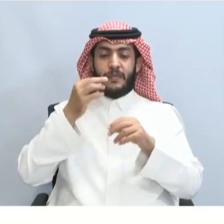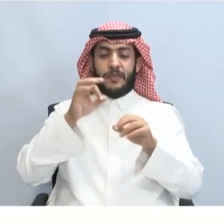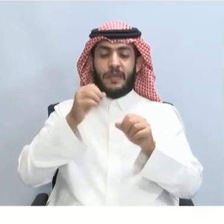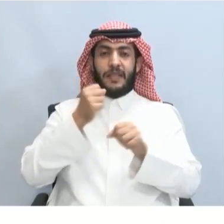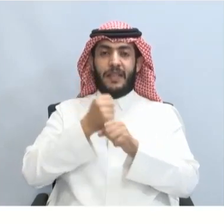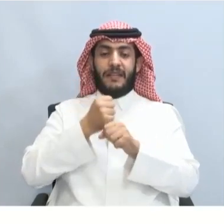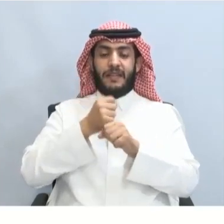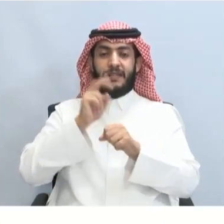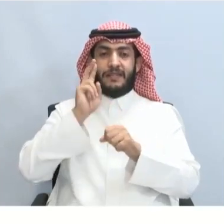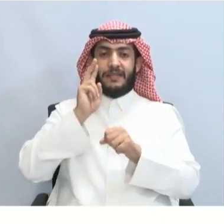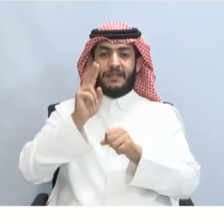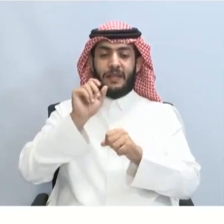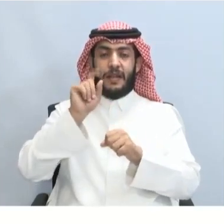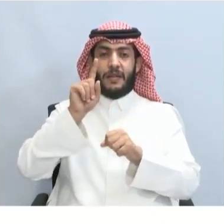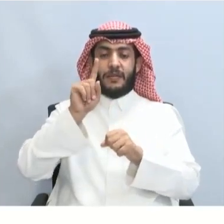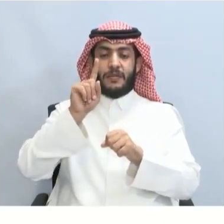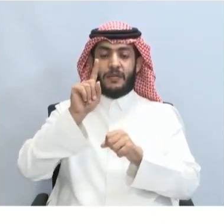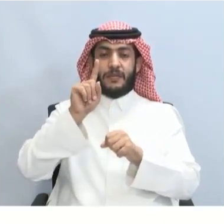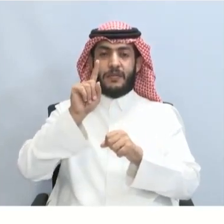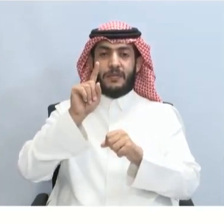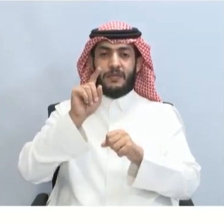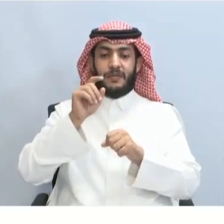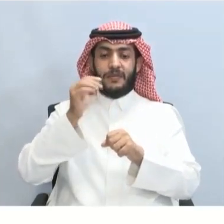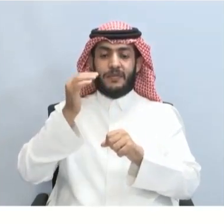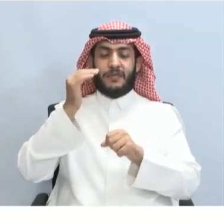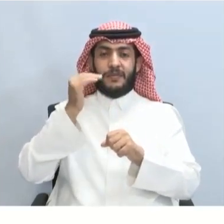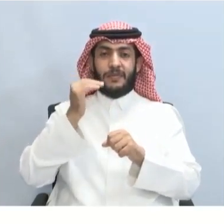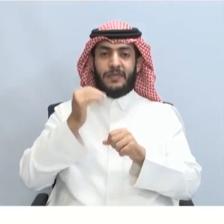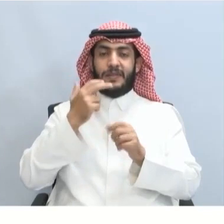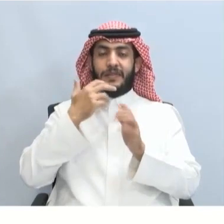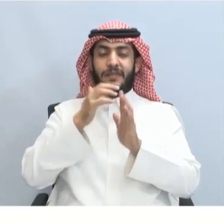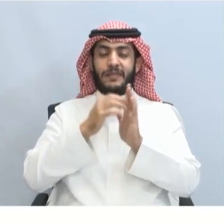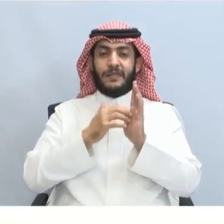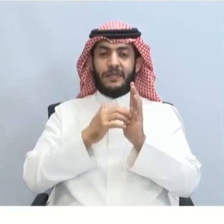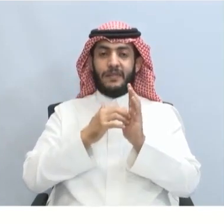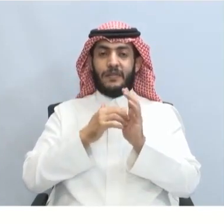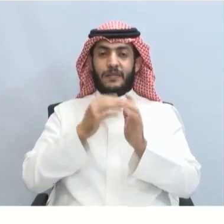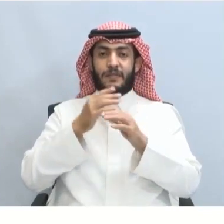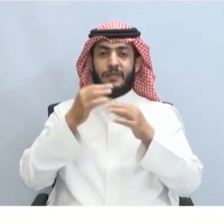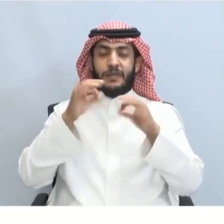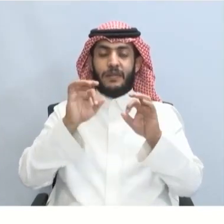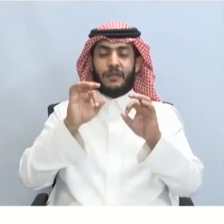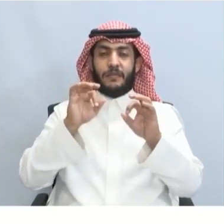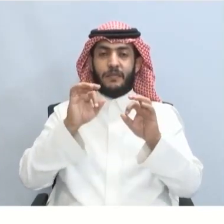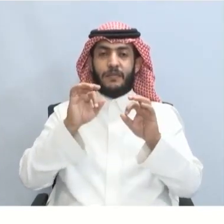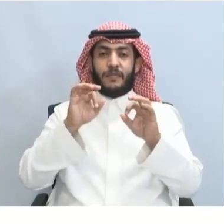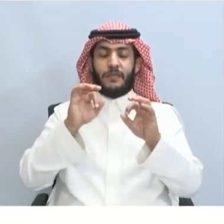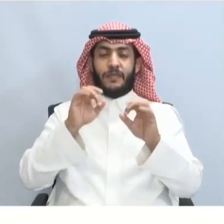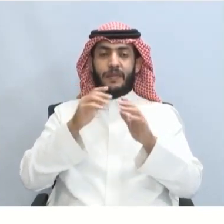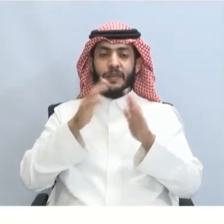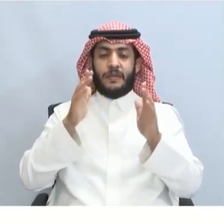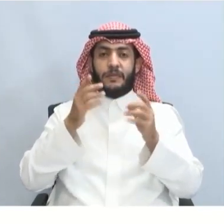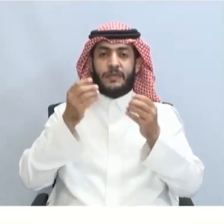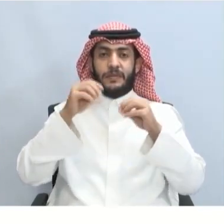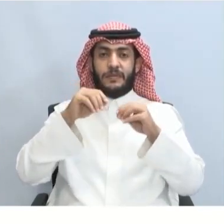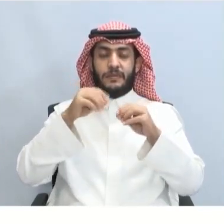التنفيذ في الاول اللي هو اتش 1 ظهر لنا النص عنوان بشكل كبير